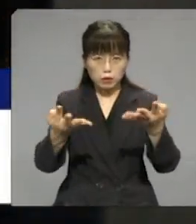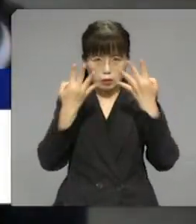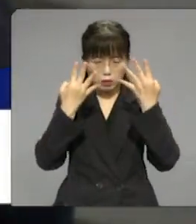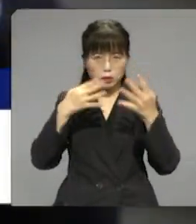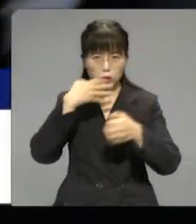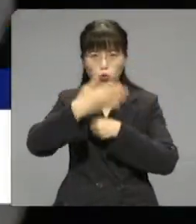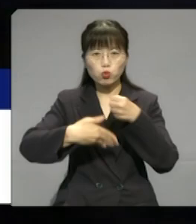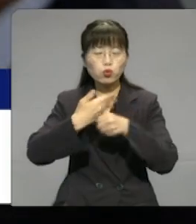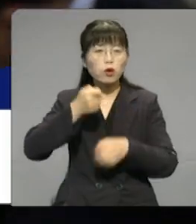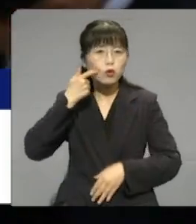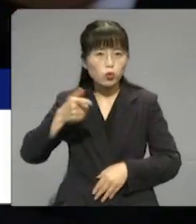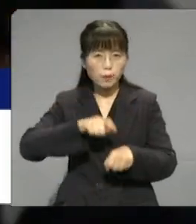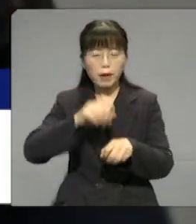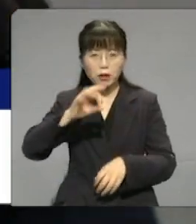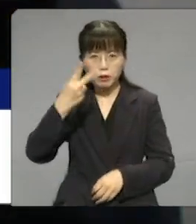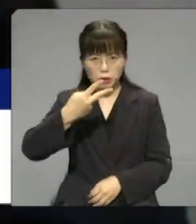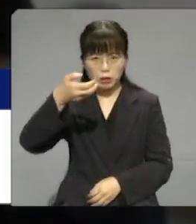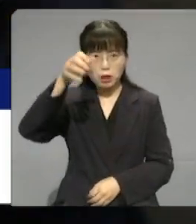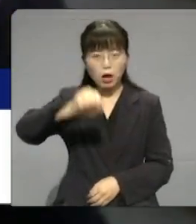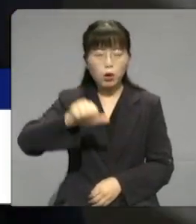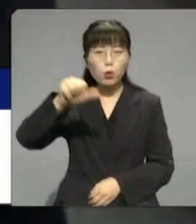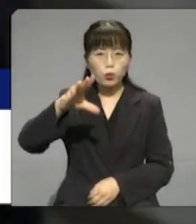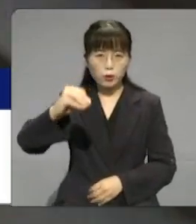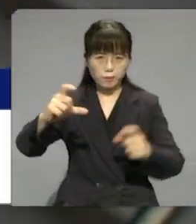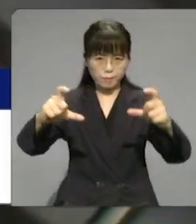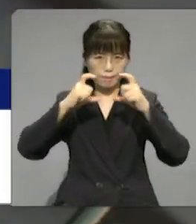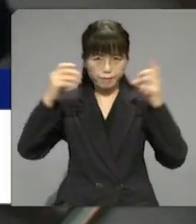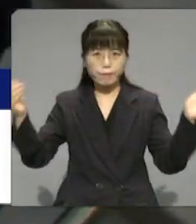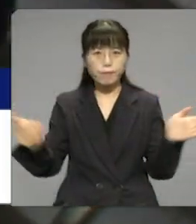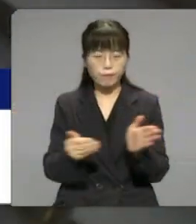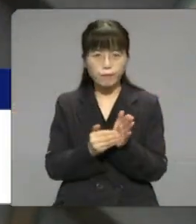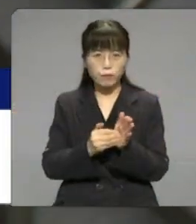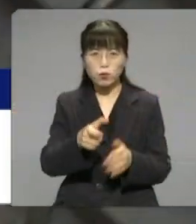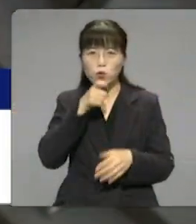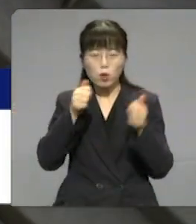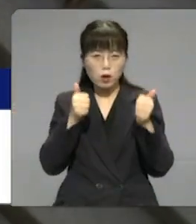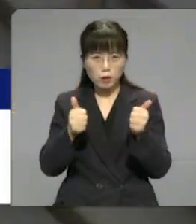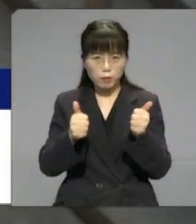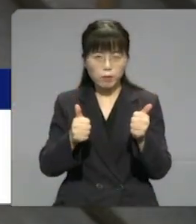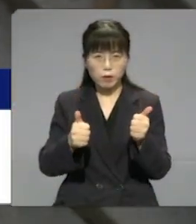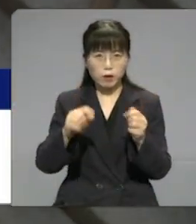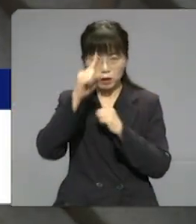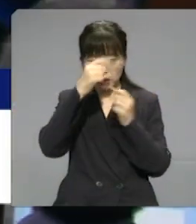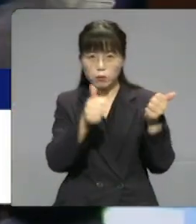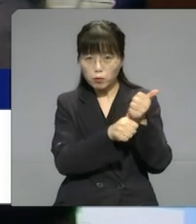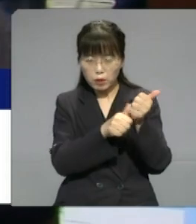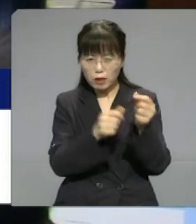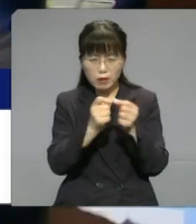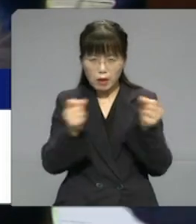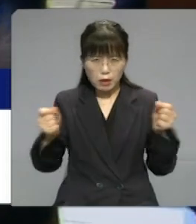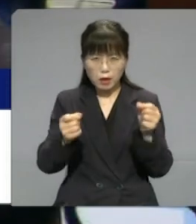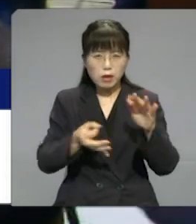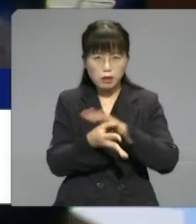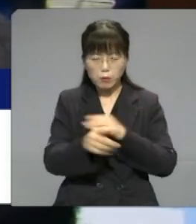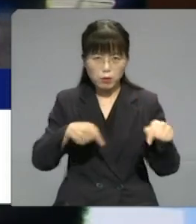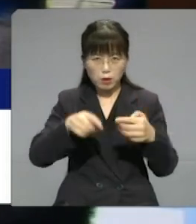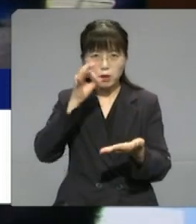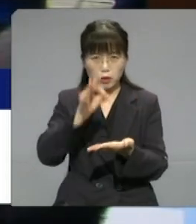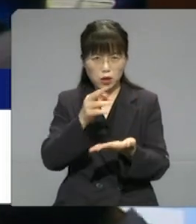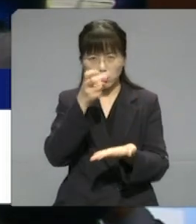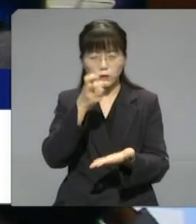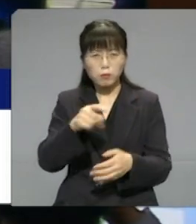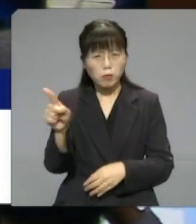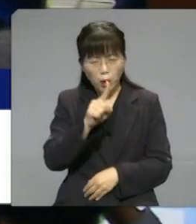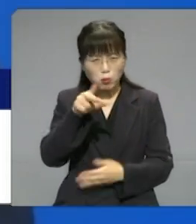9년 6개월에 벌금 2억 5천만 원을 선고받았습니다. 수원지법은 이 전 부지사가 장기간 뇌물과 정치자금을